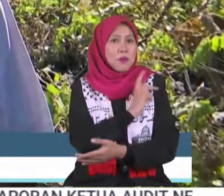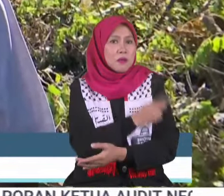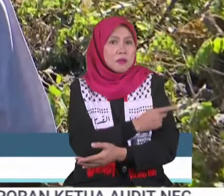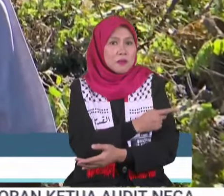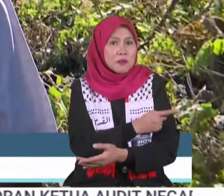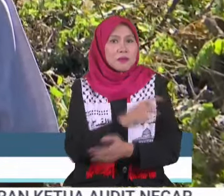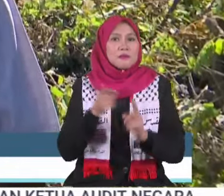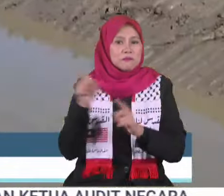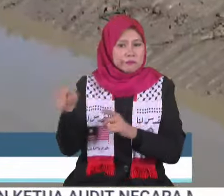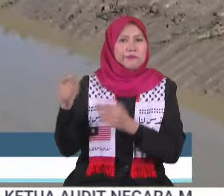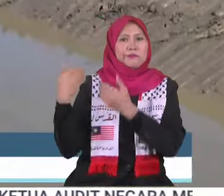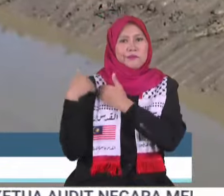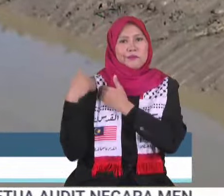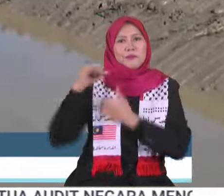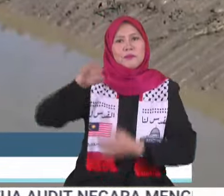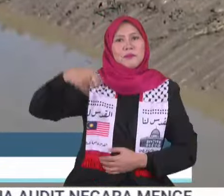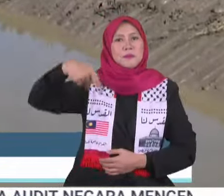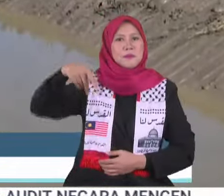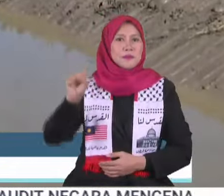bidang kuasa JPS.